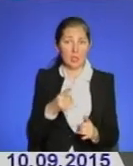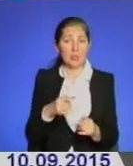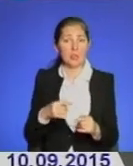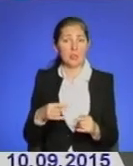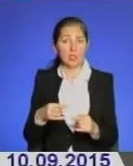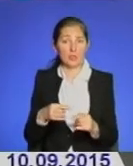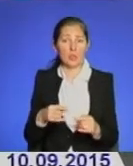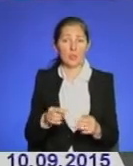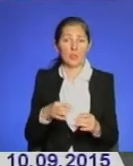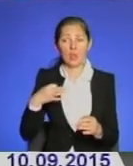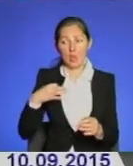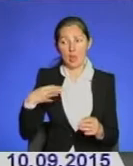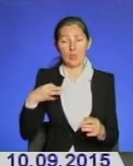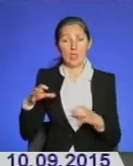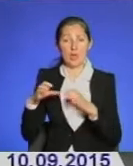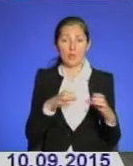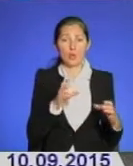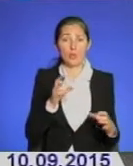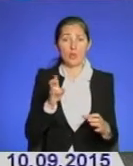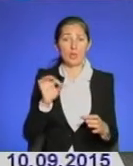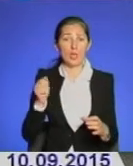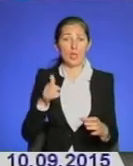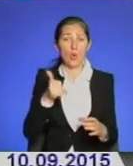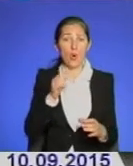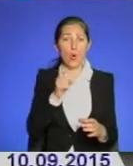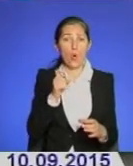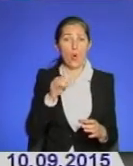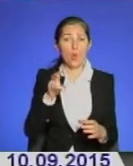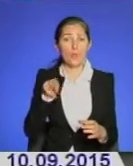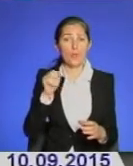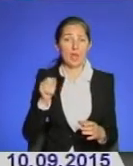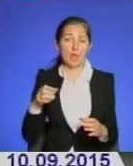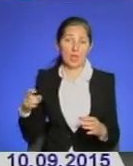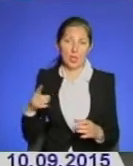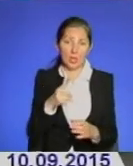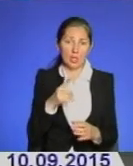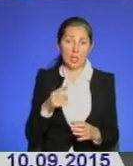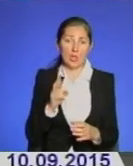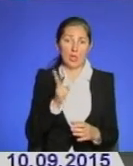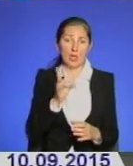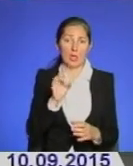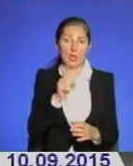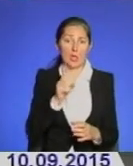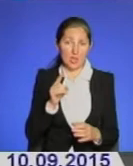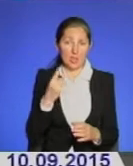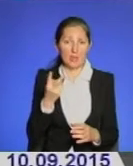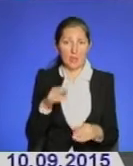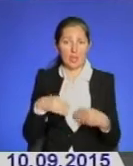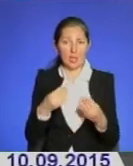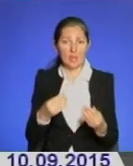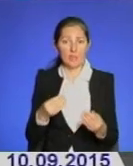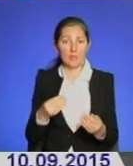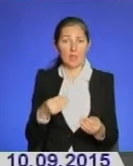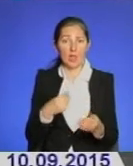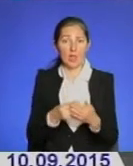он білий автобус там Богдан, Hyundai машина, господарка, КРАЗи-2 дали. І